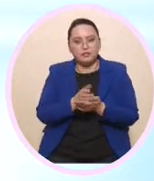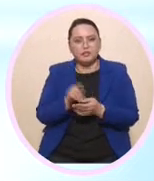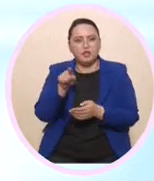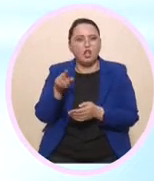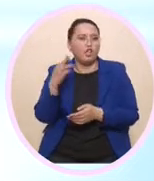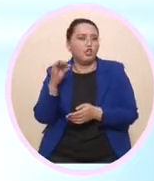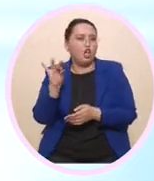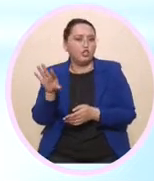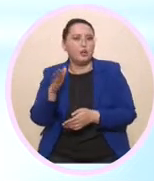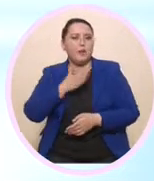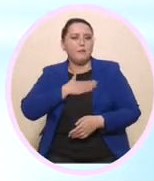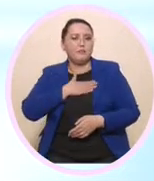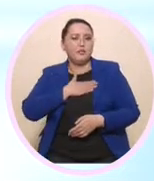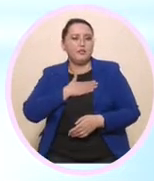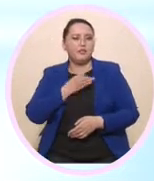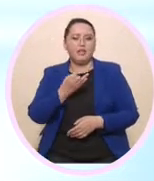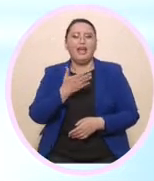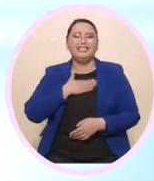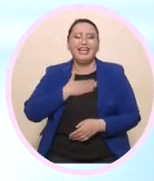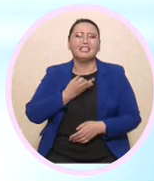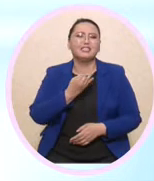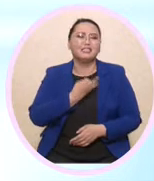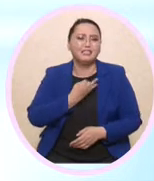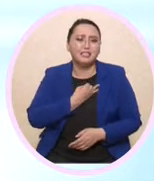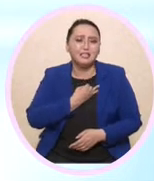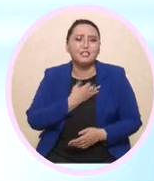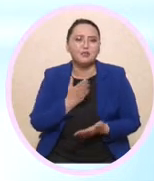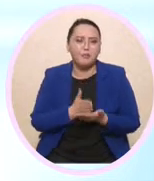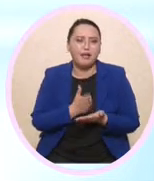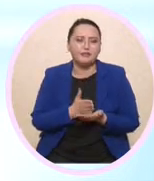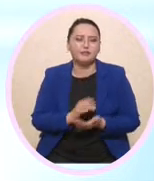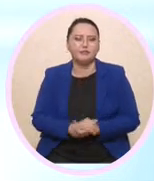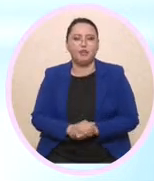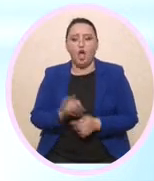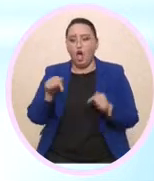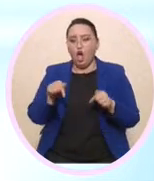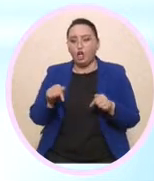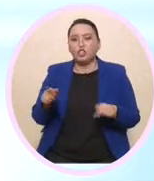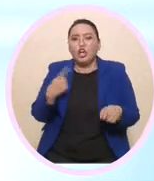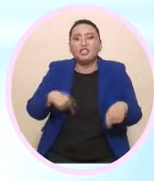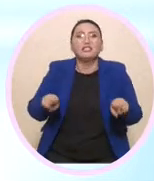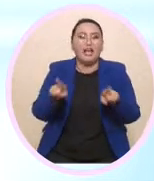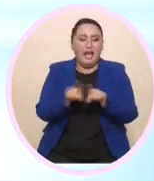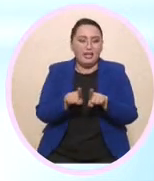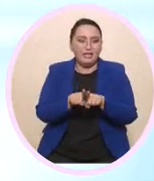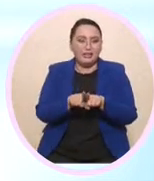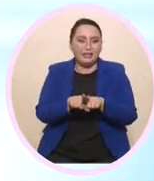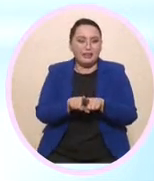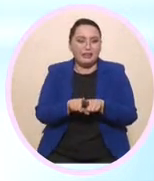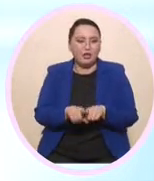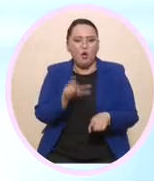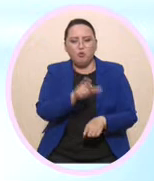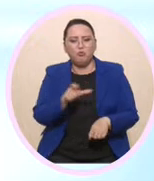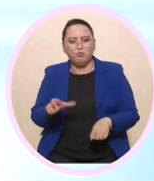итгэж миний хүч чадал найцнаас л тэгж явдаг байсан. Одоо ч гэсэндэ барагтай хүн бол